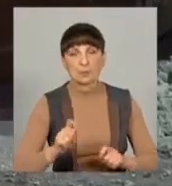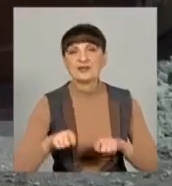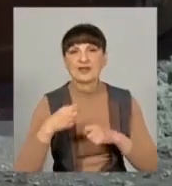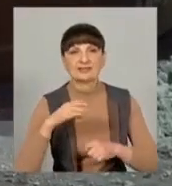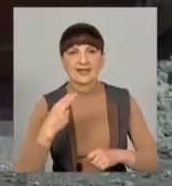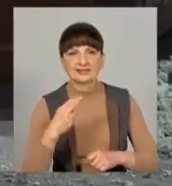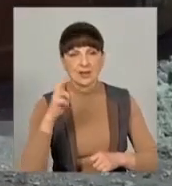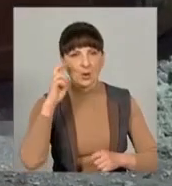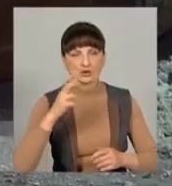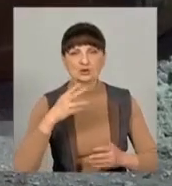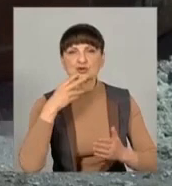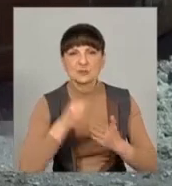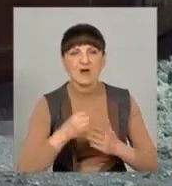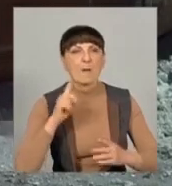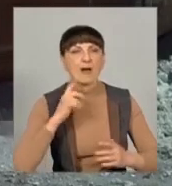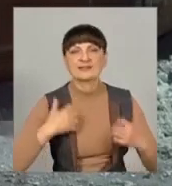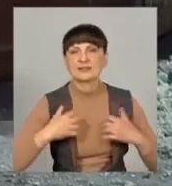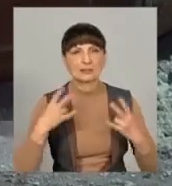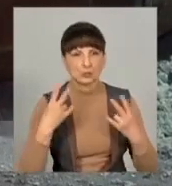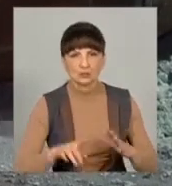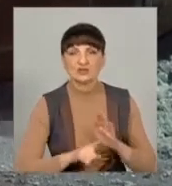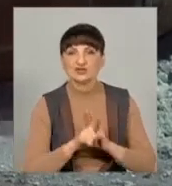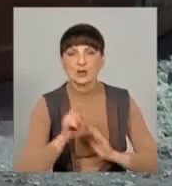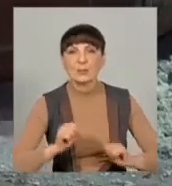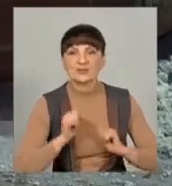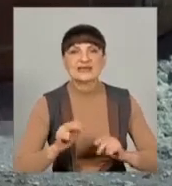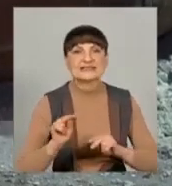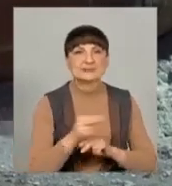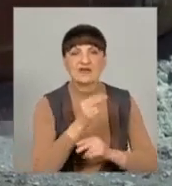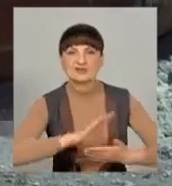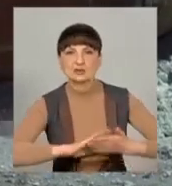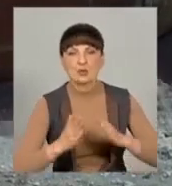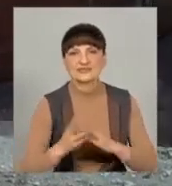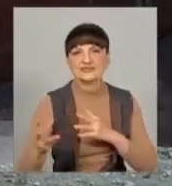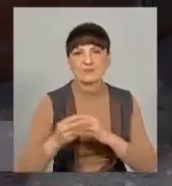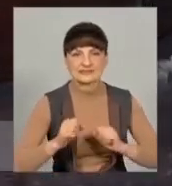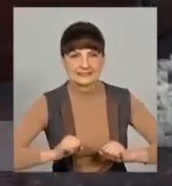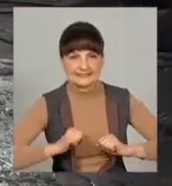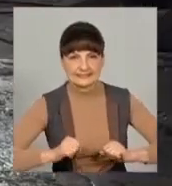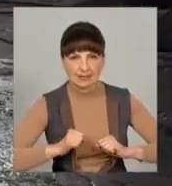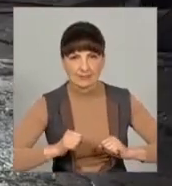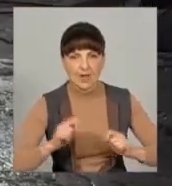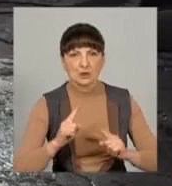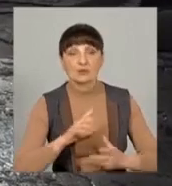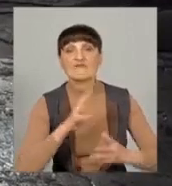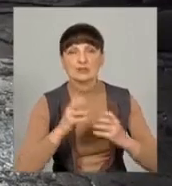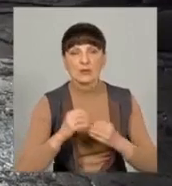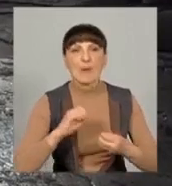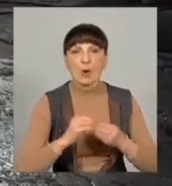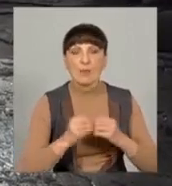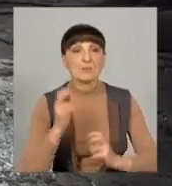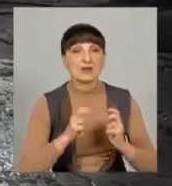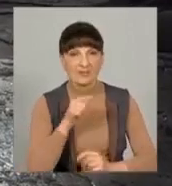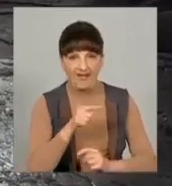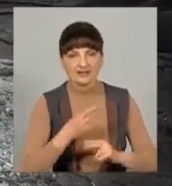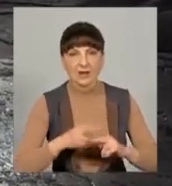в госсобственность торопиться не стоит. Сначала нужно попытаться исправить ситуацию совместными силами, чтобы в итоге проблемное предприятие, в